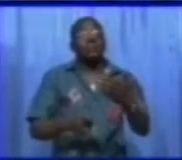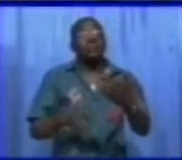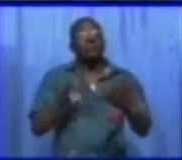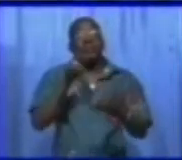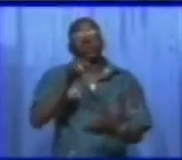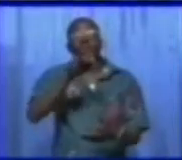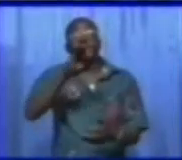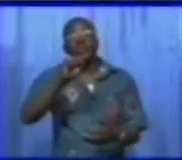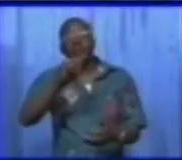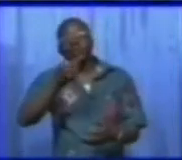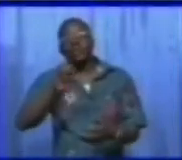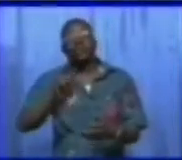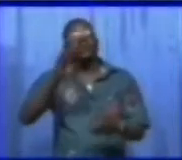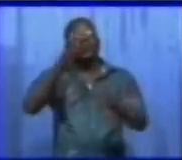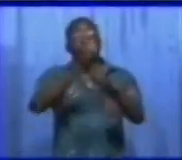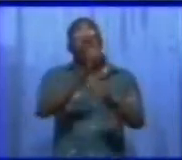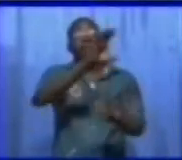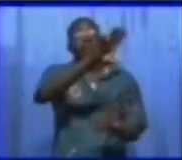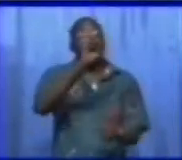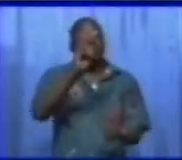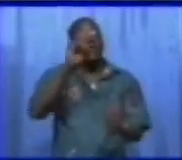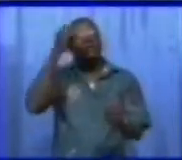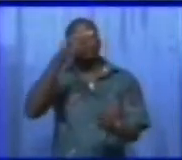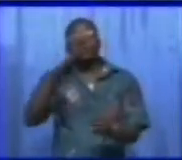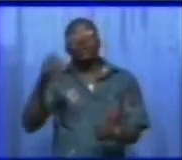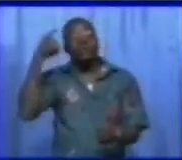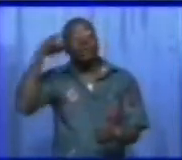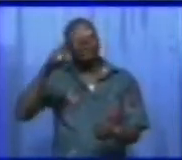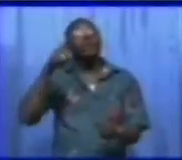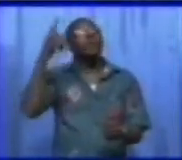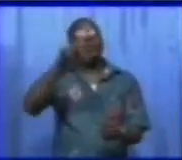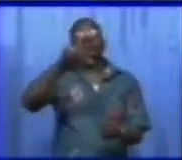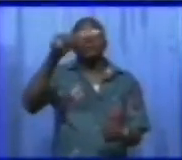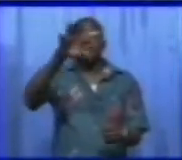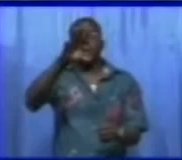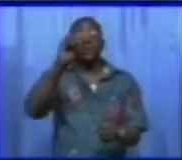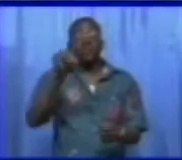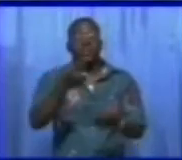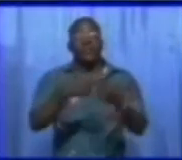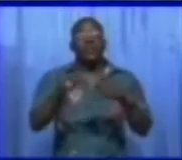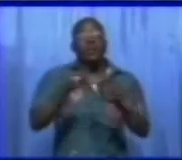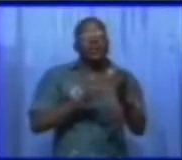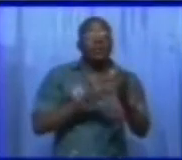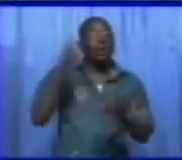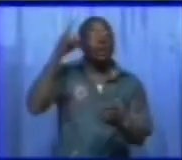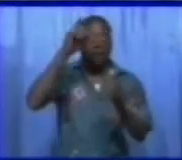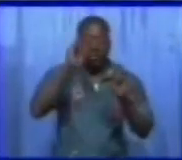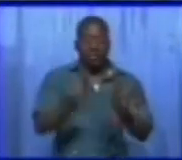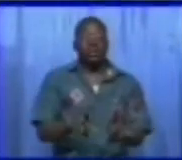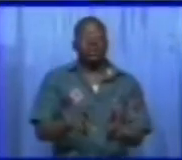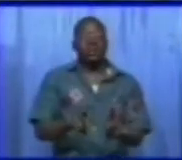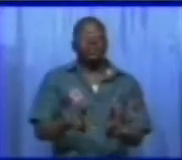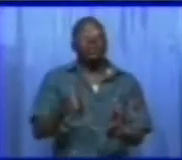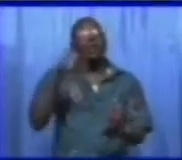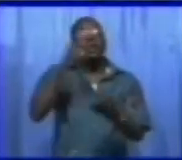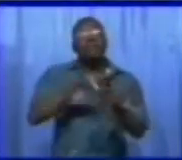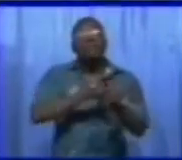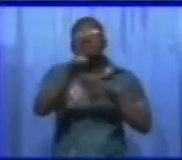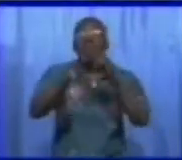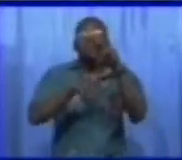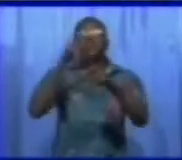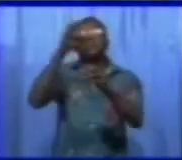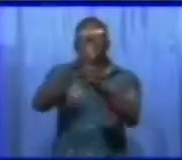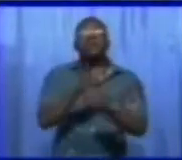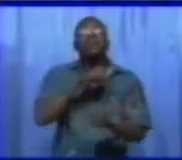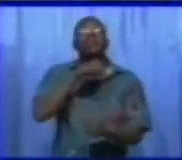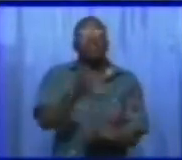pisteur. L'État prend 50% et 50% revient à l'intéressé. Maintenant, la population riveraine, qu'est-ce qu'elle gagne? Elle gagne